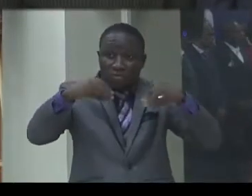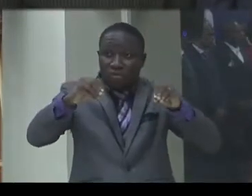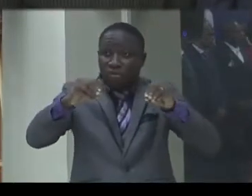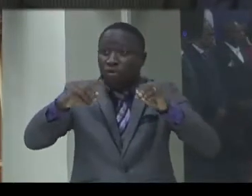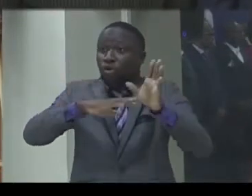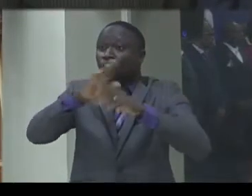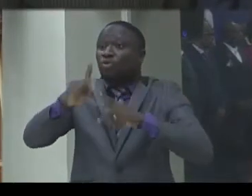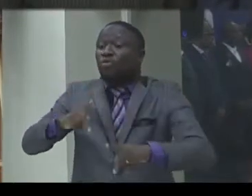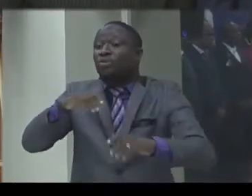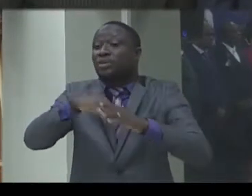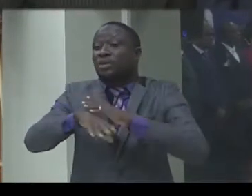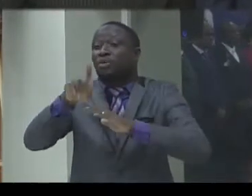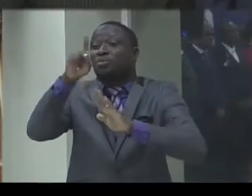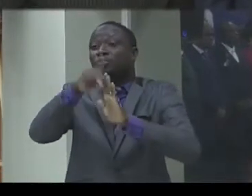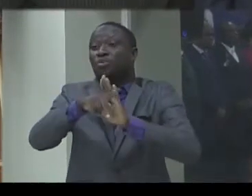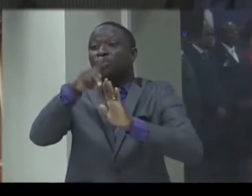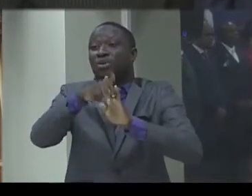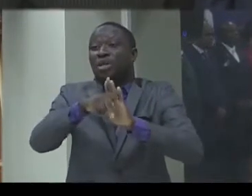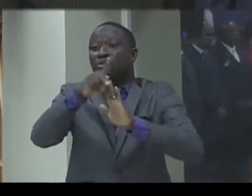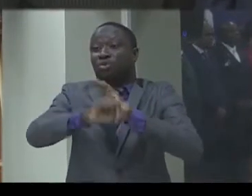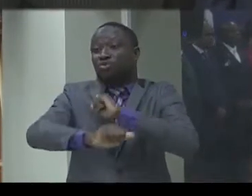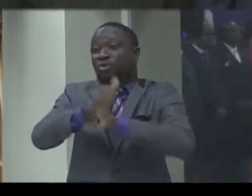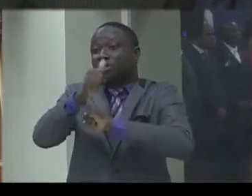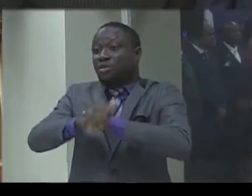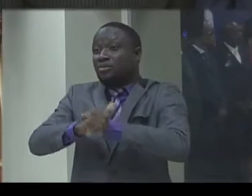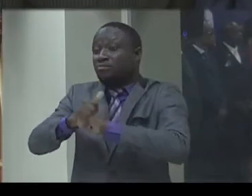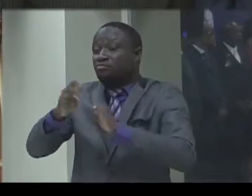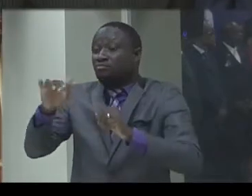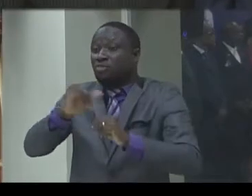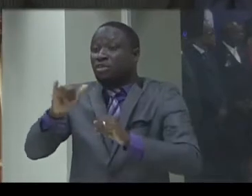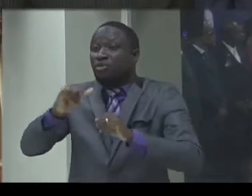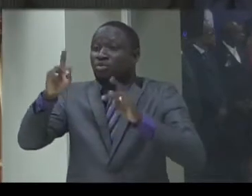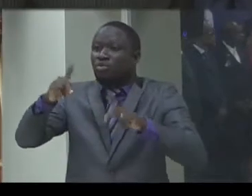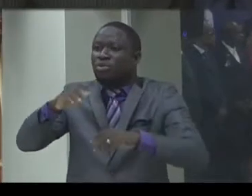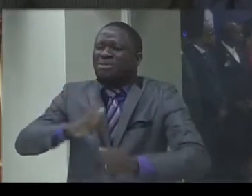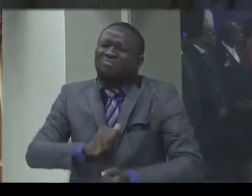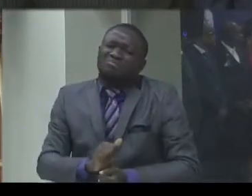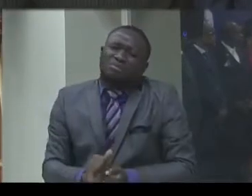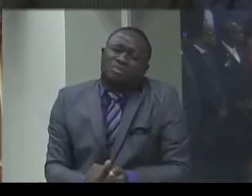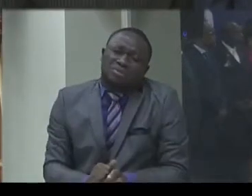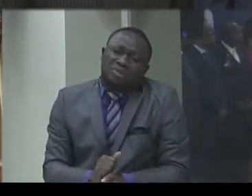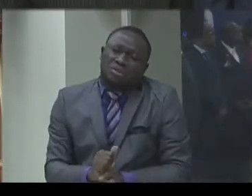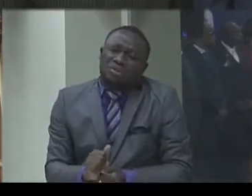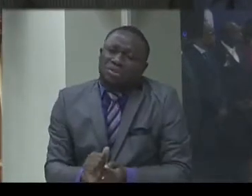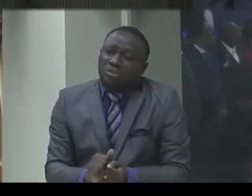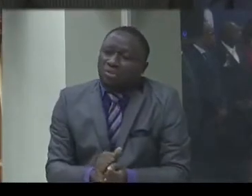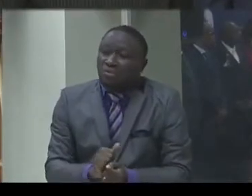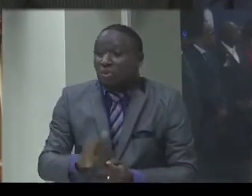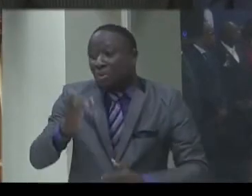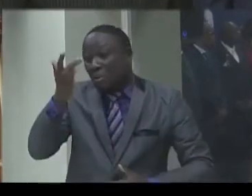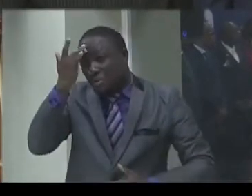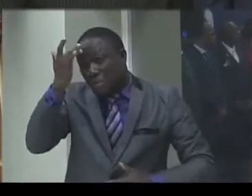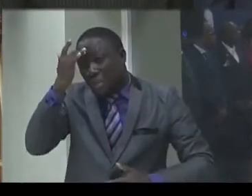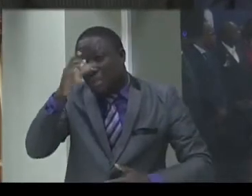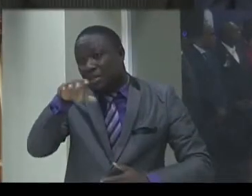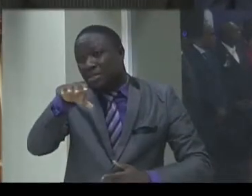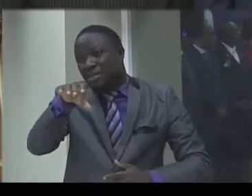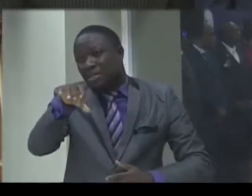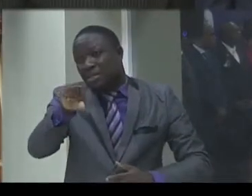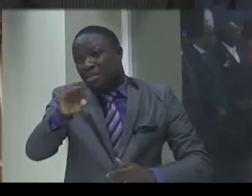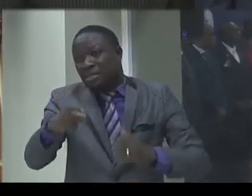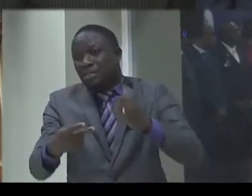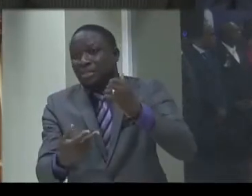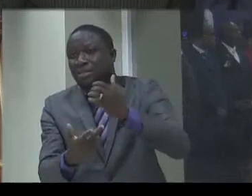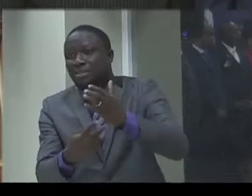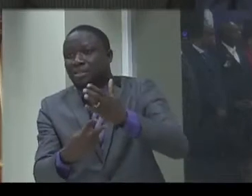Tout moun ki fe pati de populasyon a ris yo tan kou moun ki soufri maladi sik moun ki soufri maladi sida ki